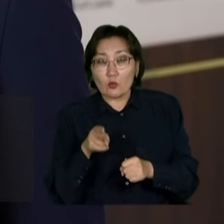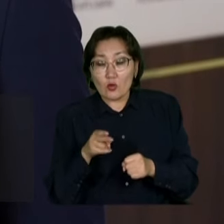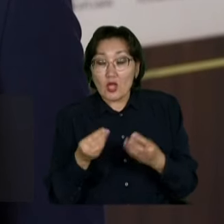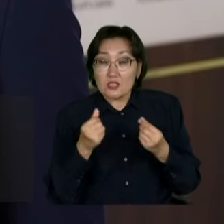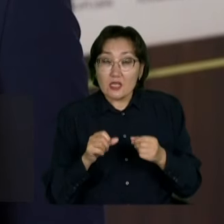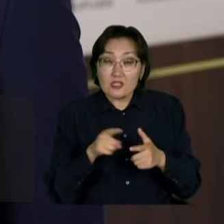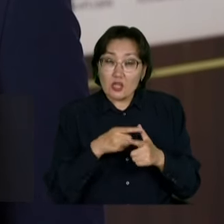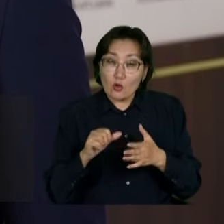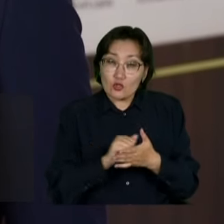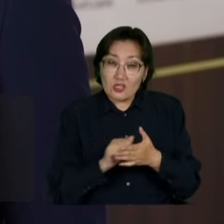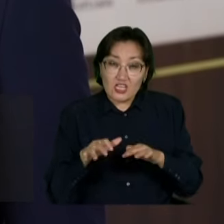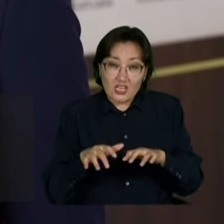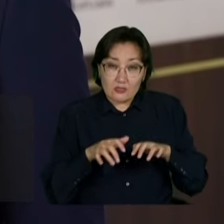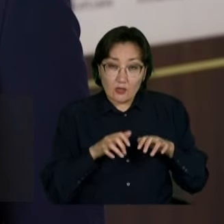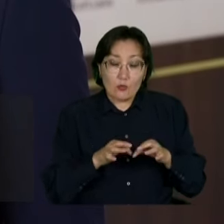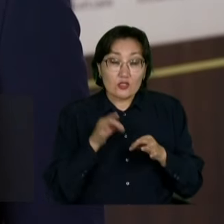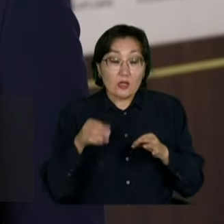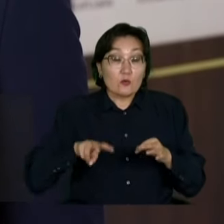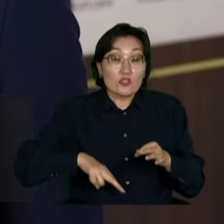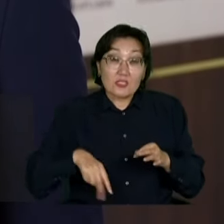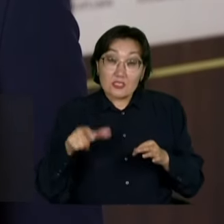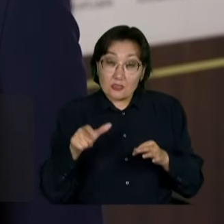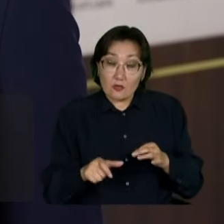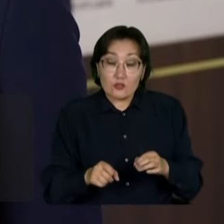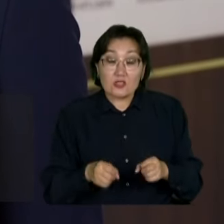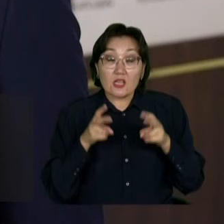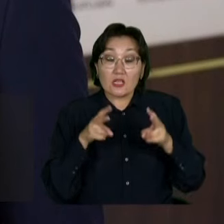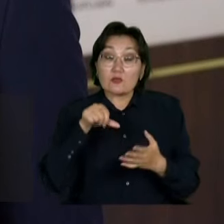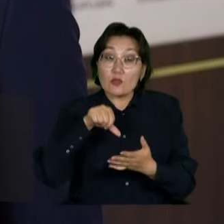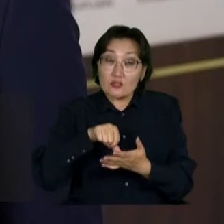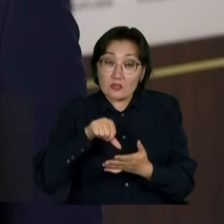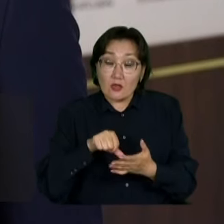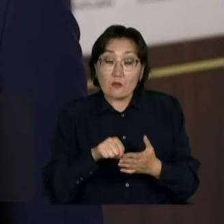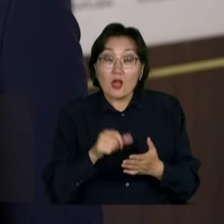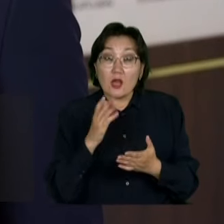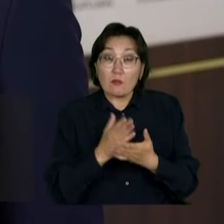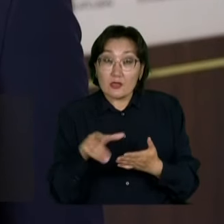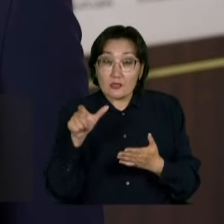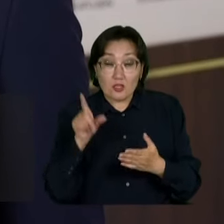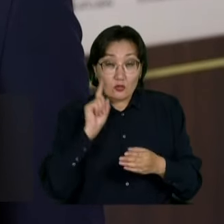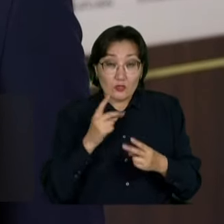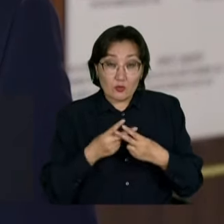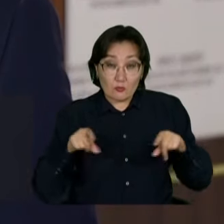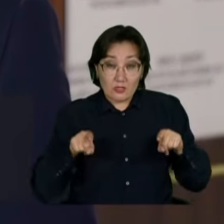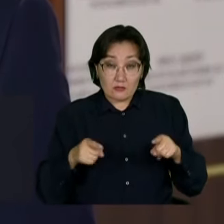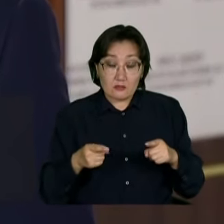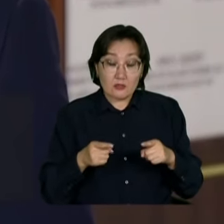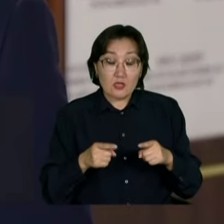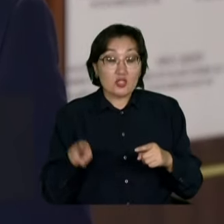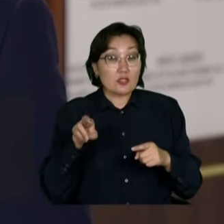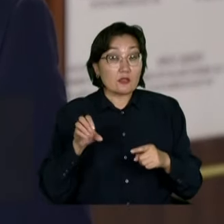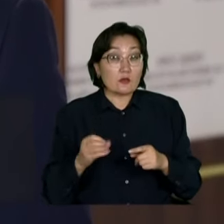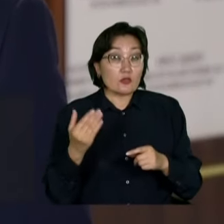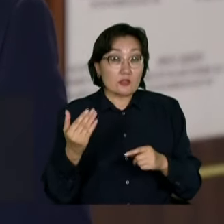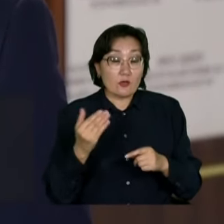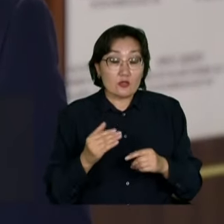құжаттар тәркіленді. Филиал директоры және қылмысқа қатысушылар уақытша ұстау изоляторына қамалды. Сондай-ақ,